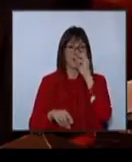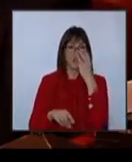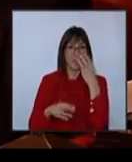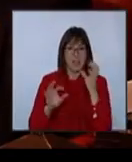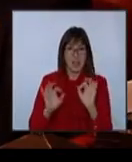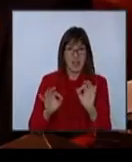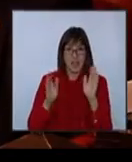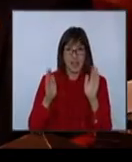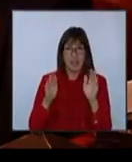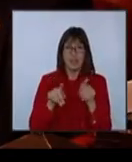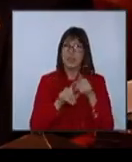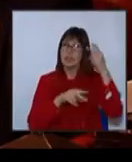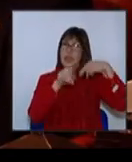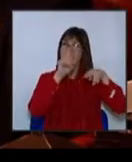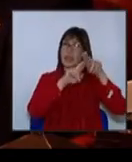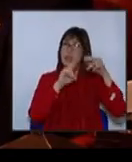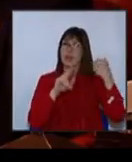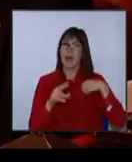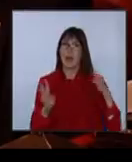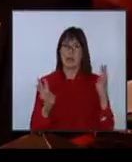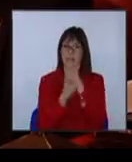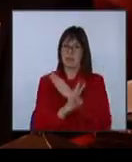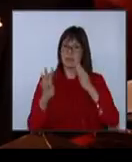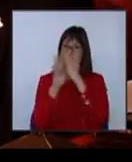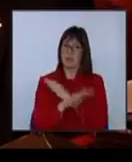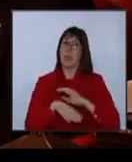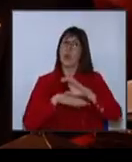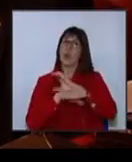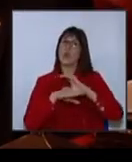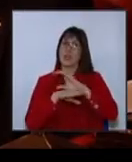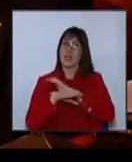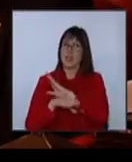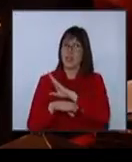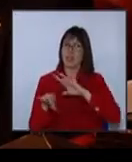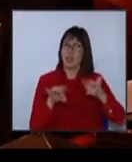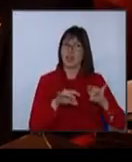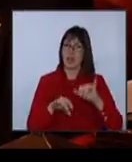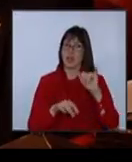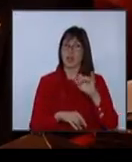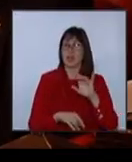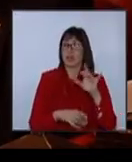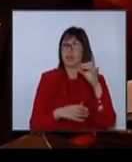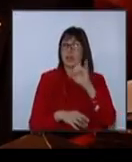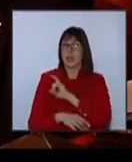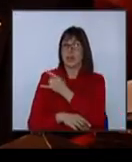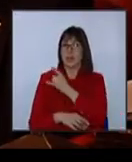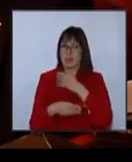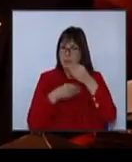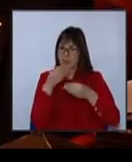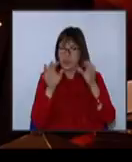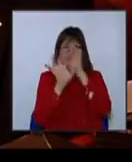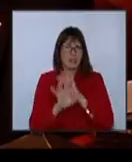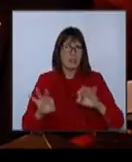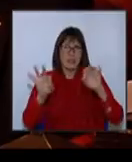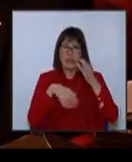quals cap al govern de la Generalitat almenys han passat 3 consellers de Territori i Sostenibilitat, com si n'haguessin passat 10. Cap d'ells han fet res per